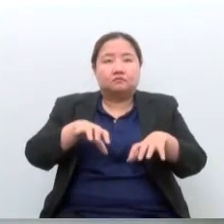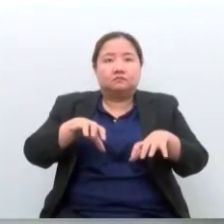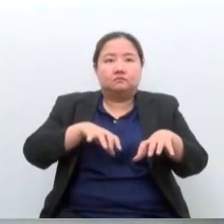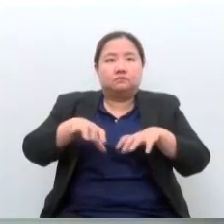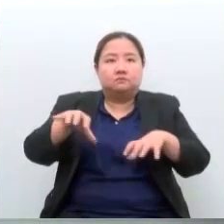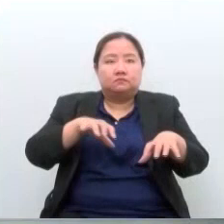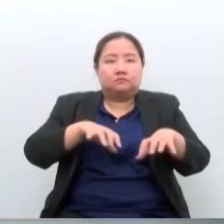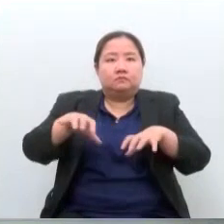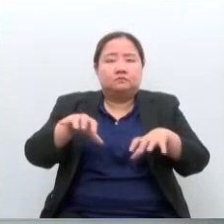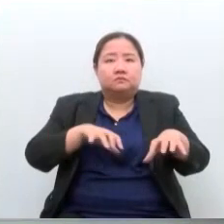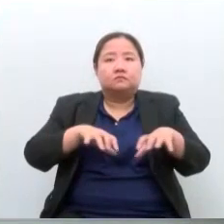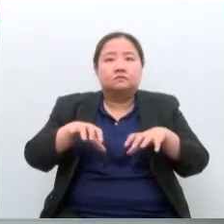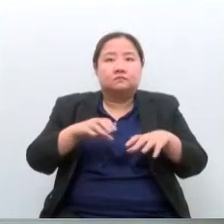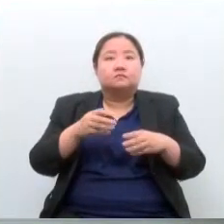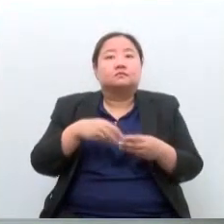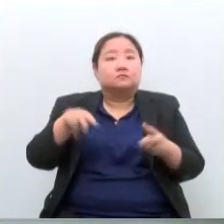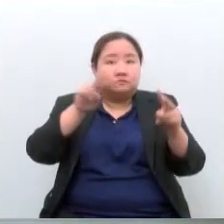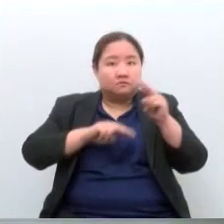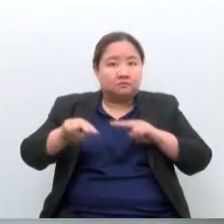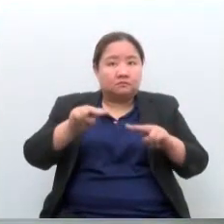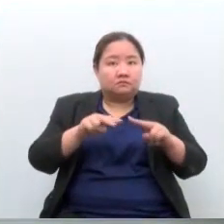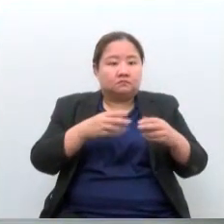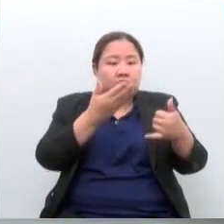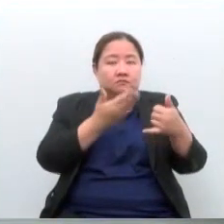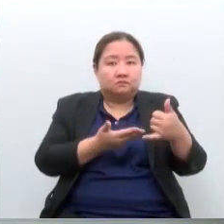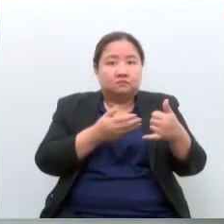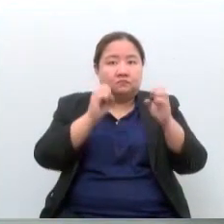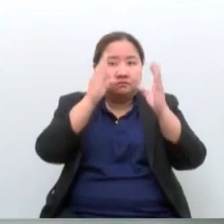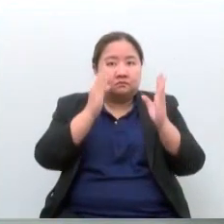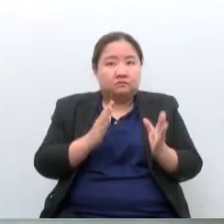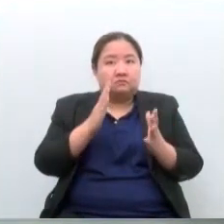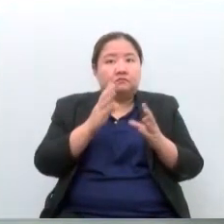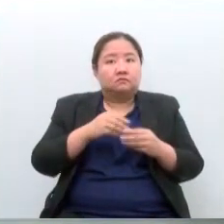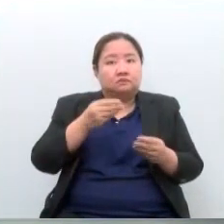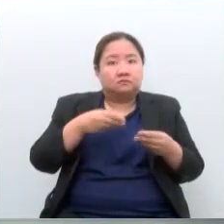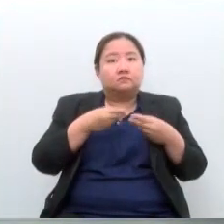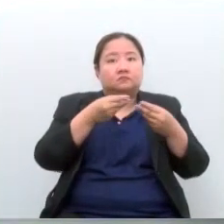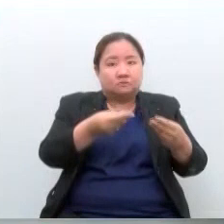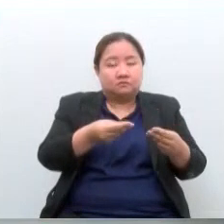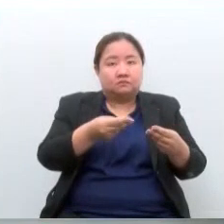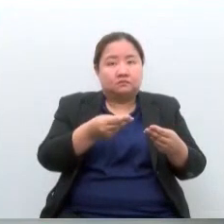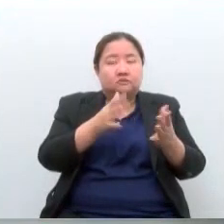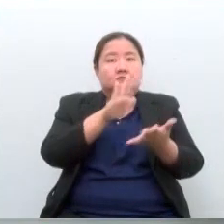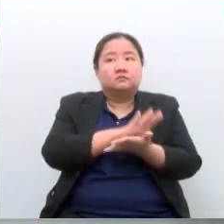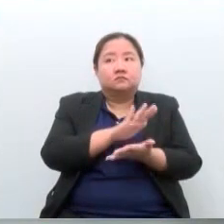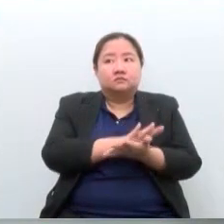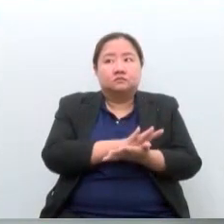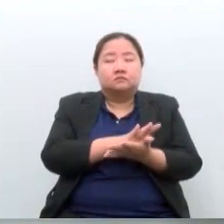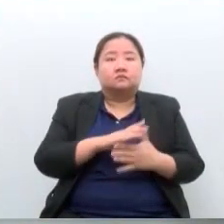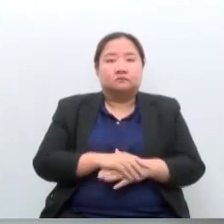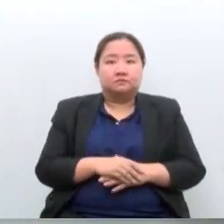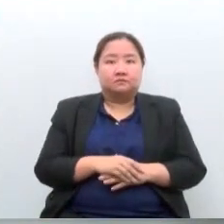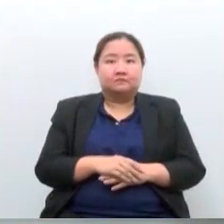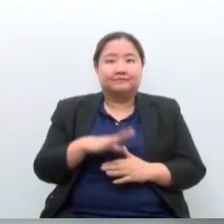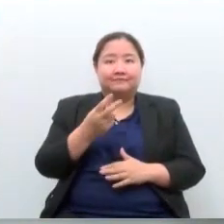ดูข้อมูลของครูนักเรียนแล้วก็จัดสรรธุรการให้ให้กับโรงเรียนนะครับก็ต้องต้องให้เข้า